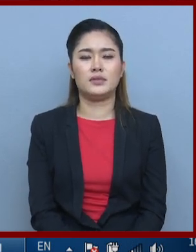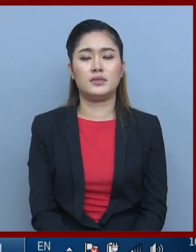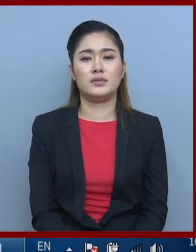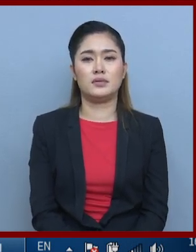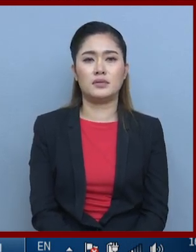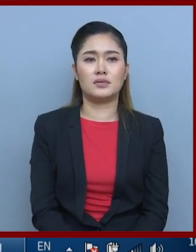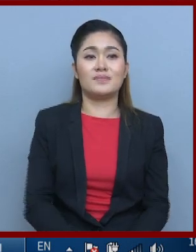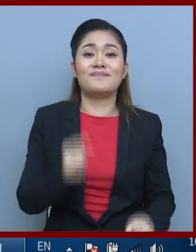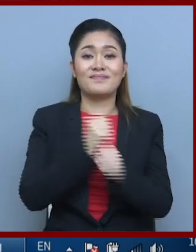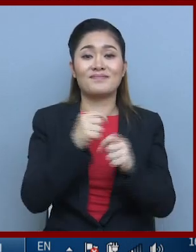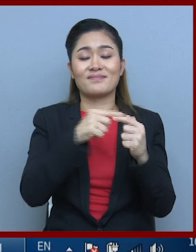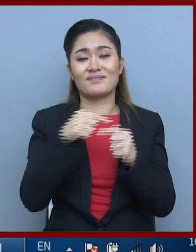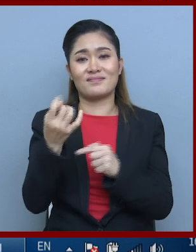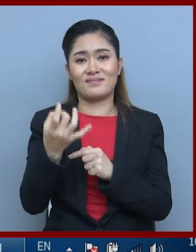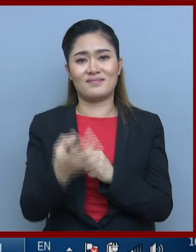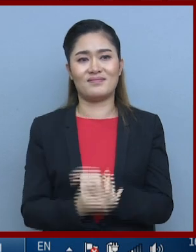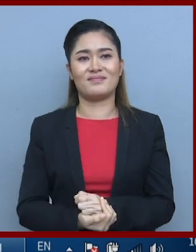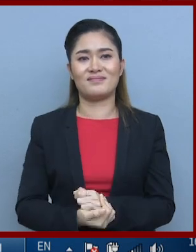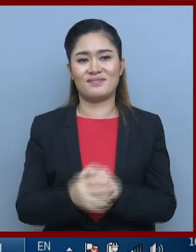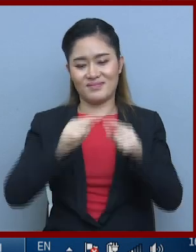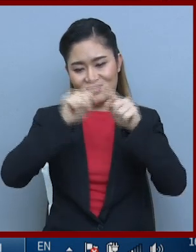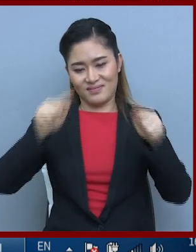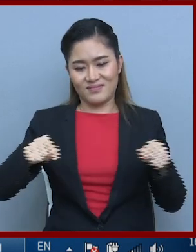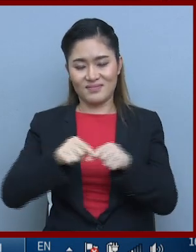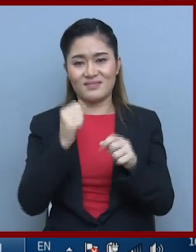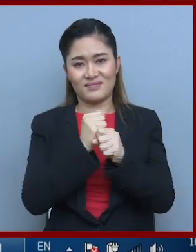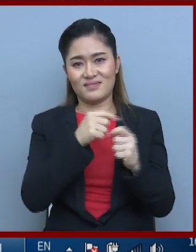เพราะงั้นเราก็สร้างอะไรต่อ call display